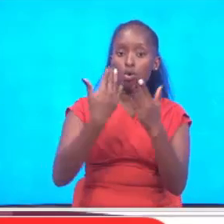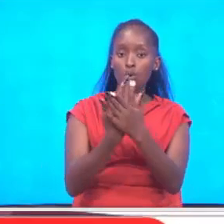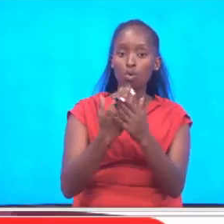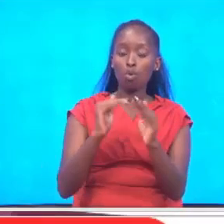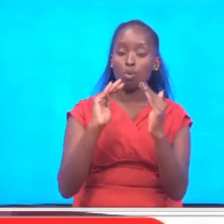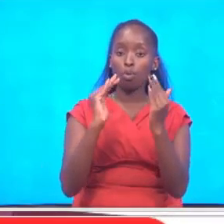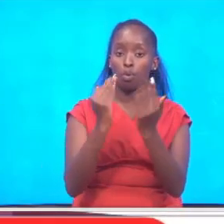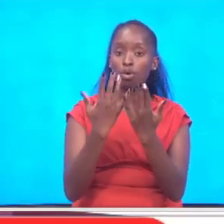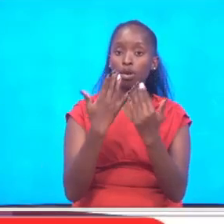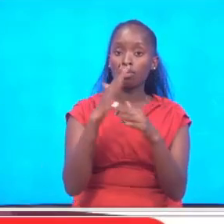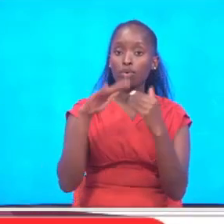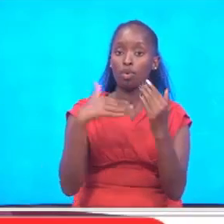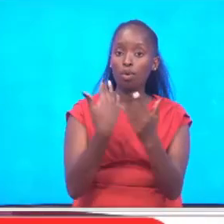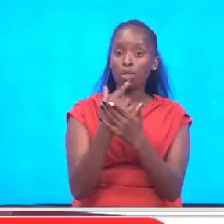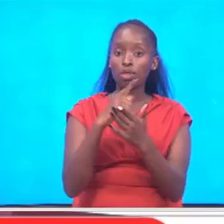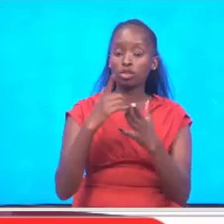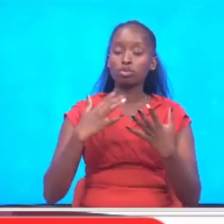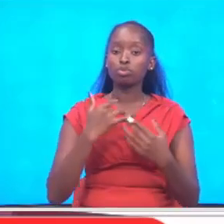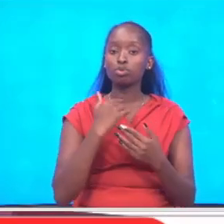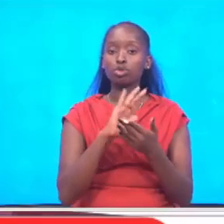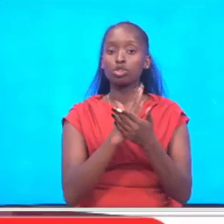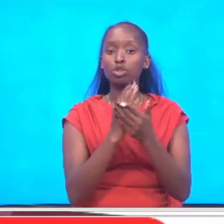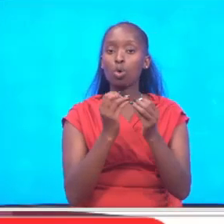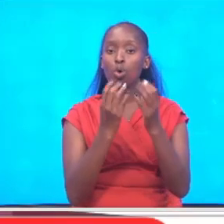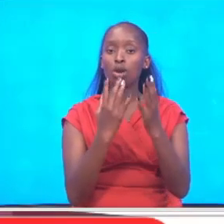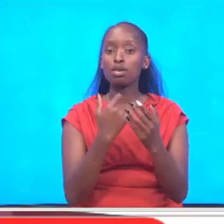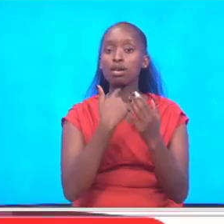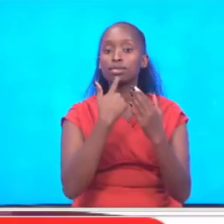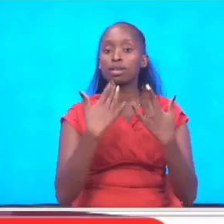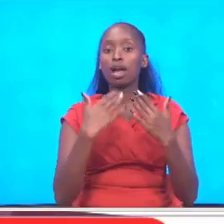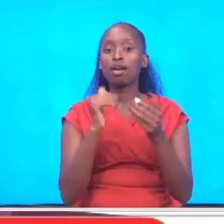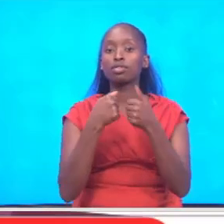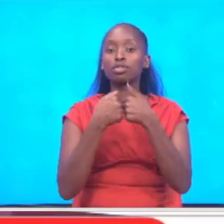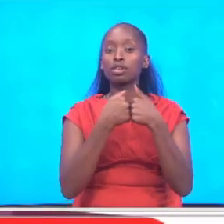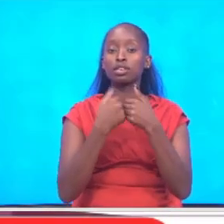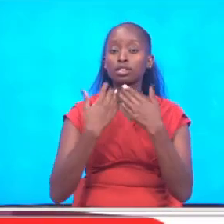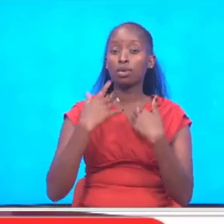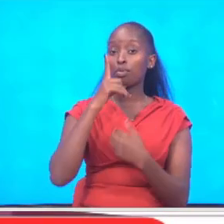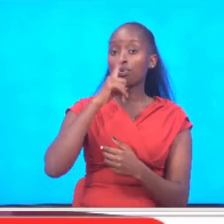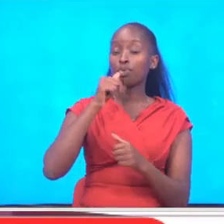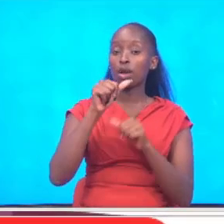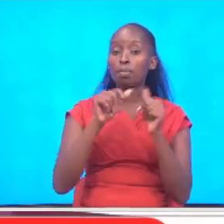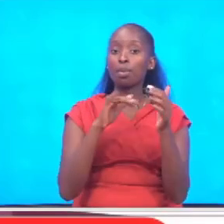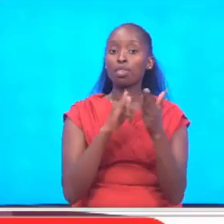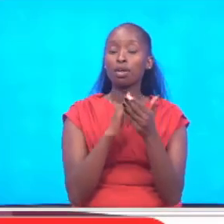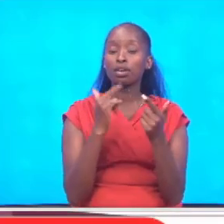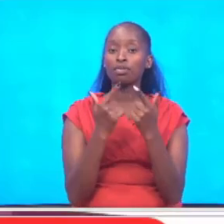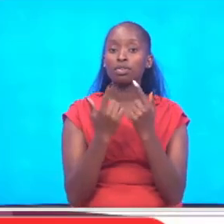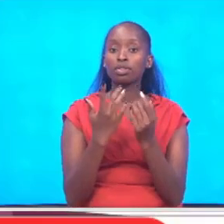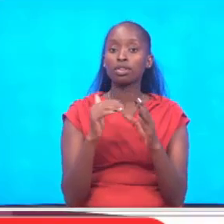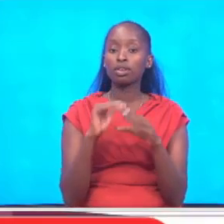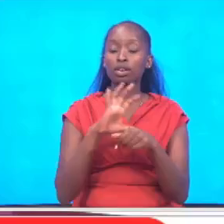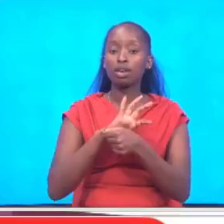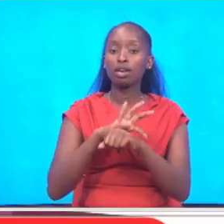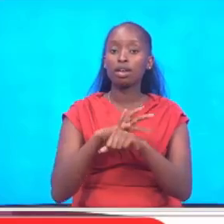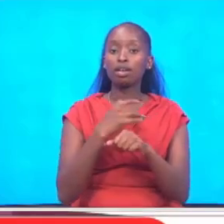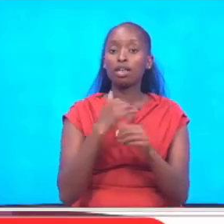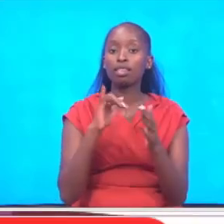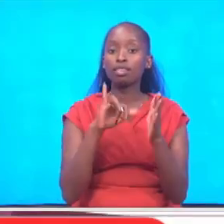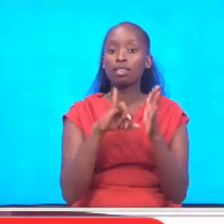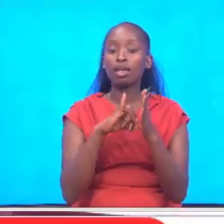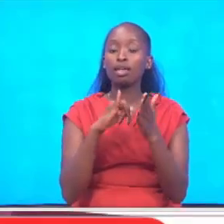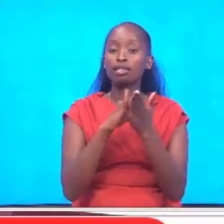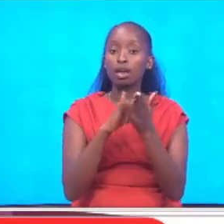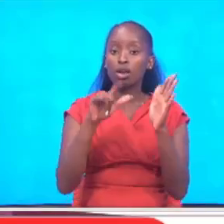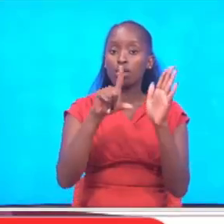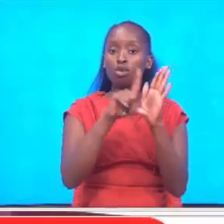Ardhi. Tume hiyo imebaini kuwa kuna changamoto, kwani licha kuwepo na vipengee vya ardhi kwenye katiba, sheria hiyo haijatekelezwa. Sheila